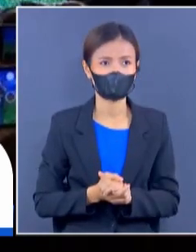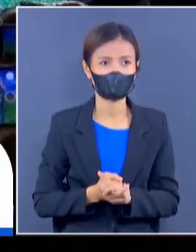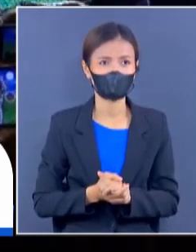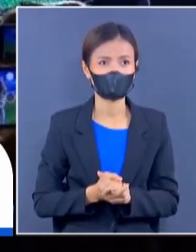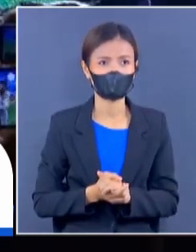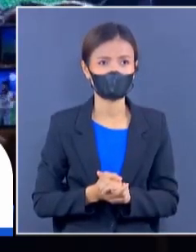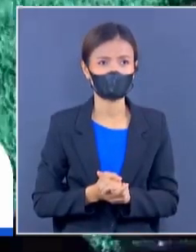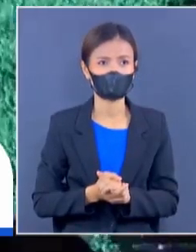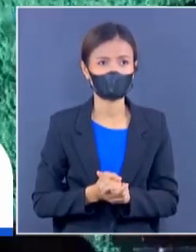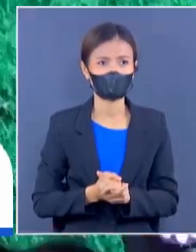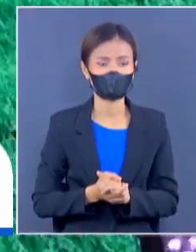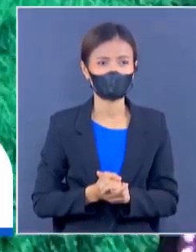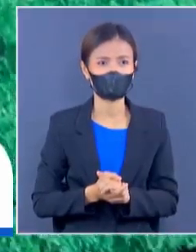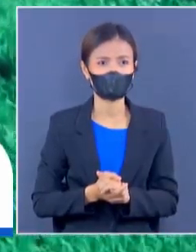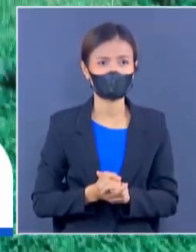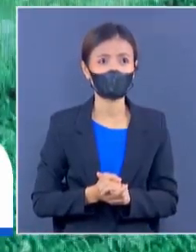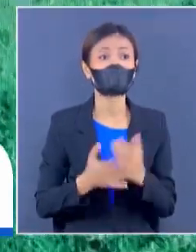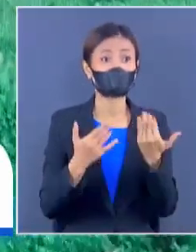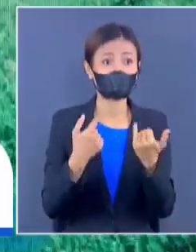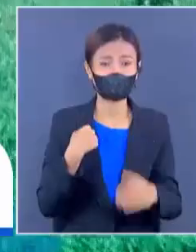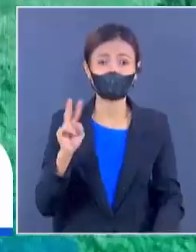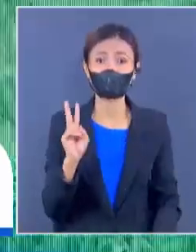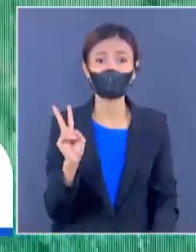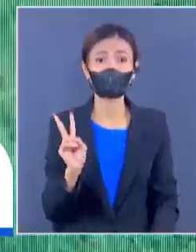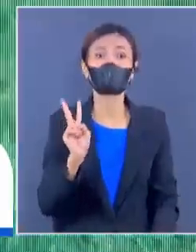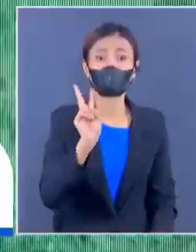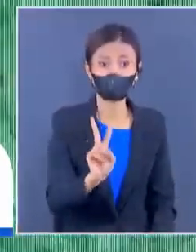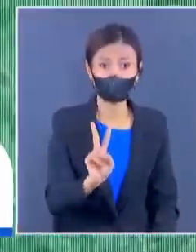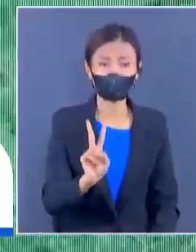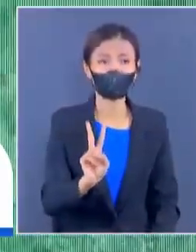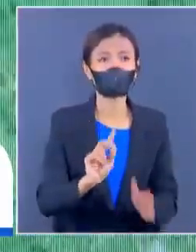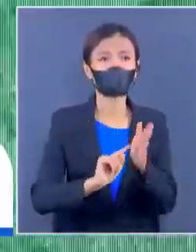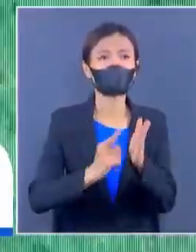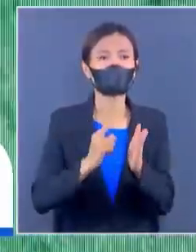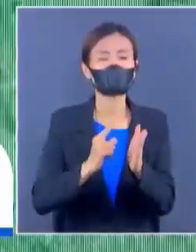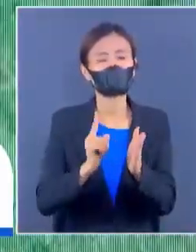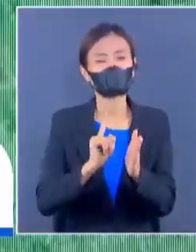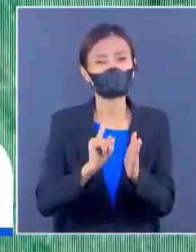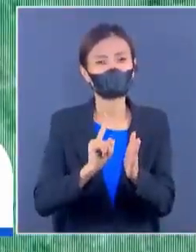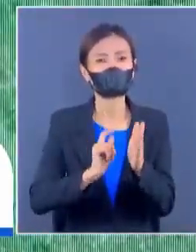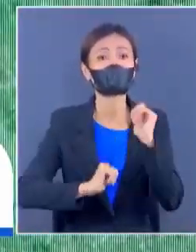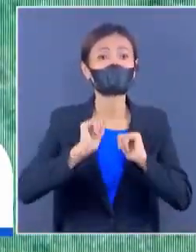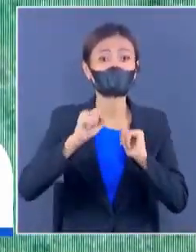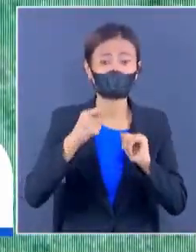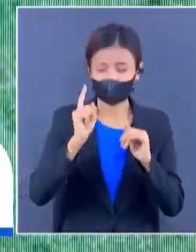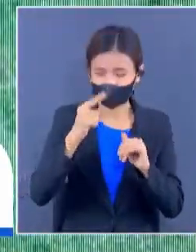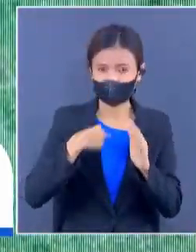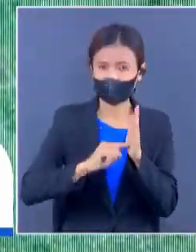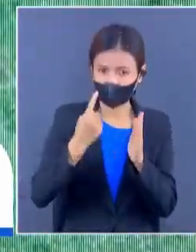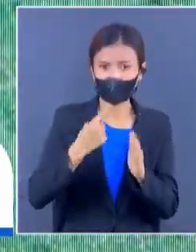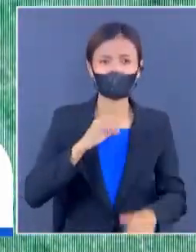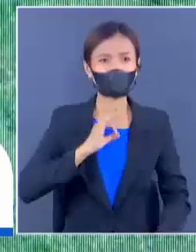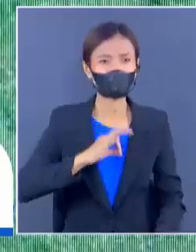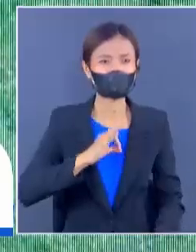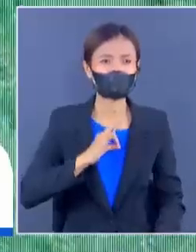แอนซิเรียมสุดนนนี่ควงคุณแม่ออกงานโชว์ตัวก็ออกมายอมรับค่ะช่วงแรกกดดันชื่อเสียงของคุณแม่และเ